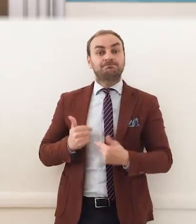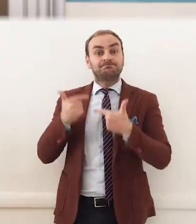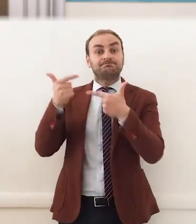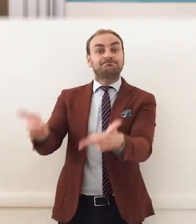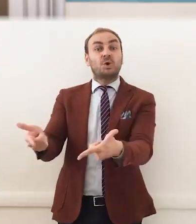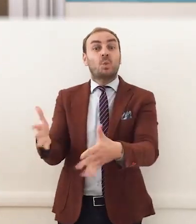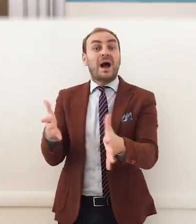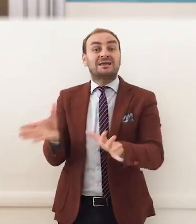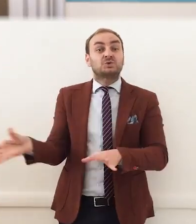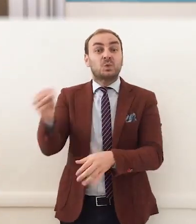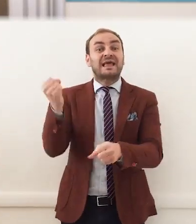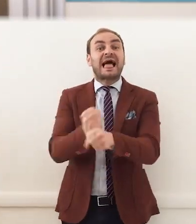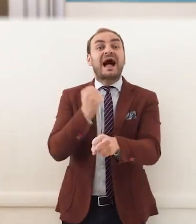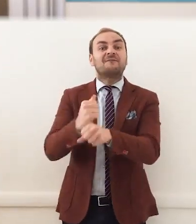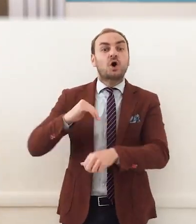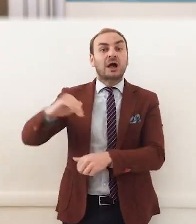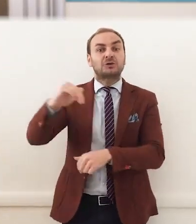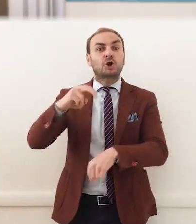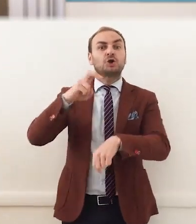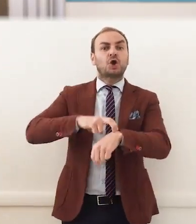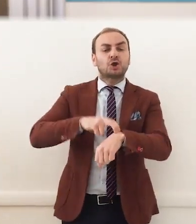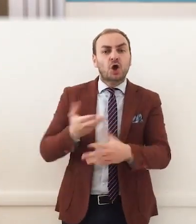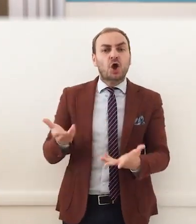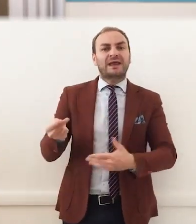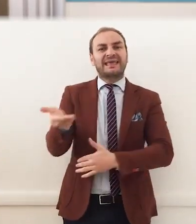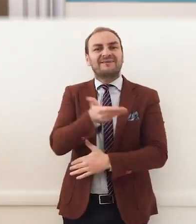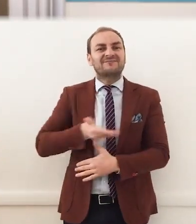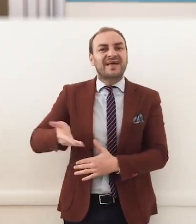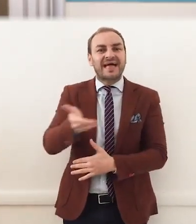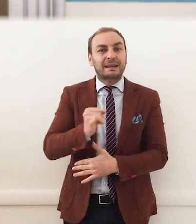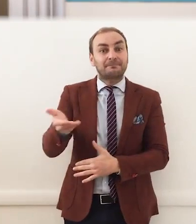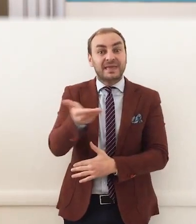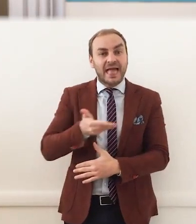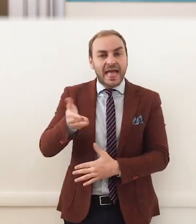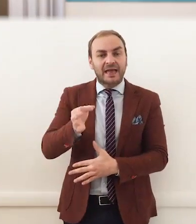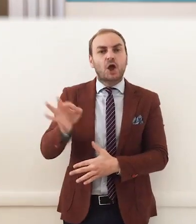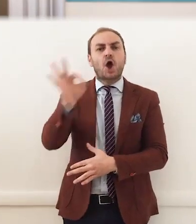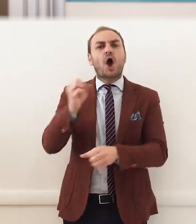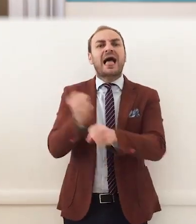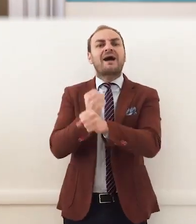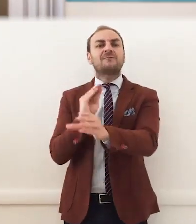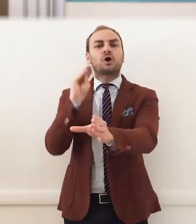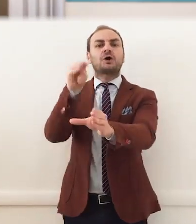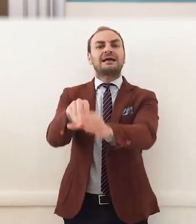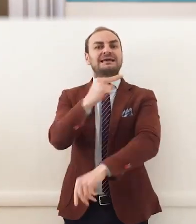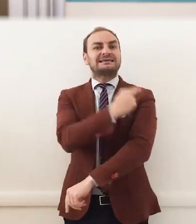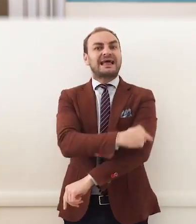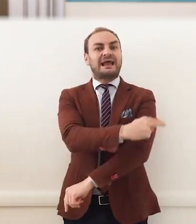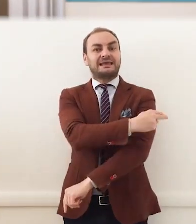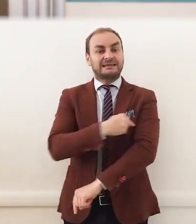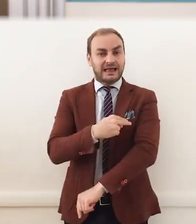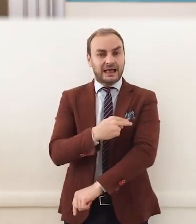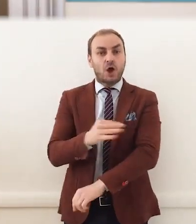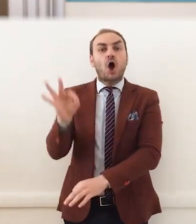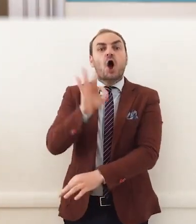tanti lavoratori pendolari che sono medici che sono infermieri che sono lavoratori del comparto sanitario che sono